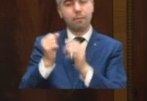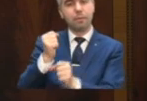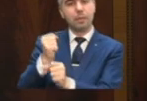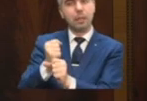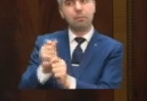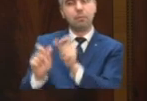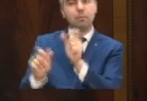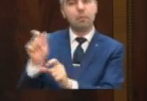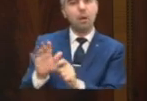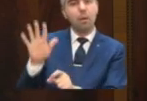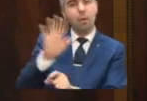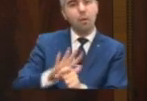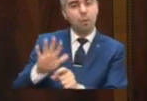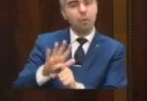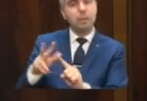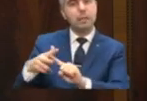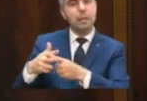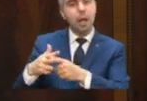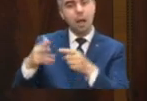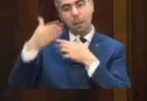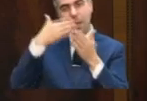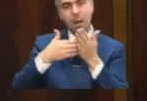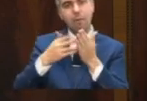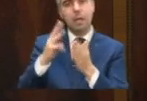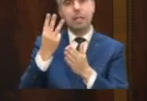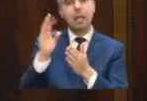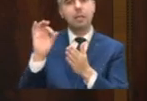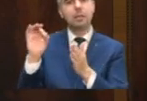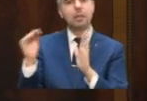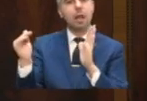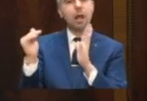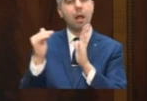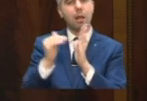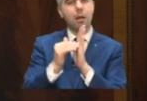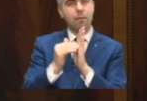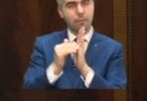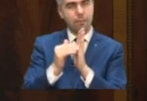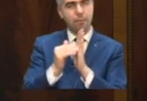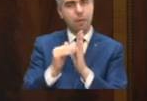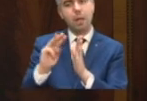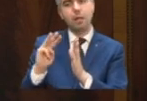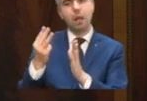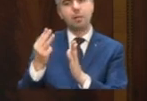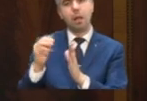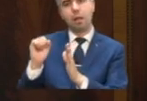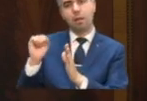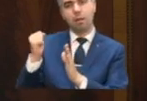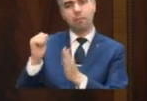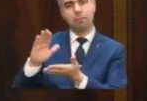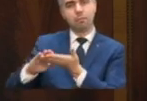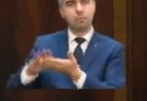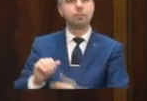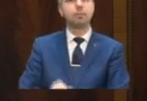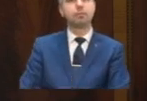المغاربة، لم تحقق الصناعة الوطنية إلا 30,000 منصب شغل خلال السنوات الثلاثة الماضية.